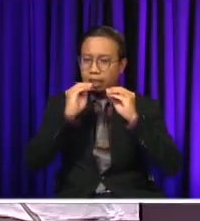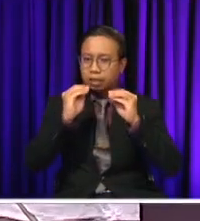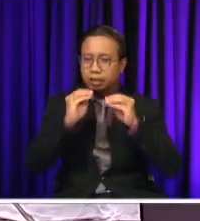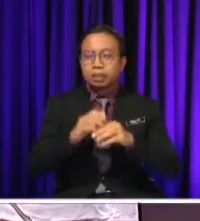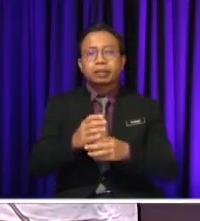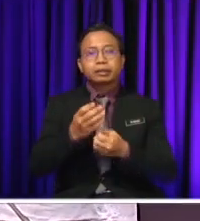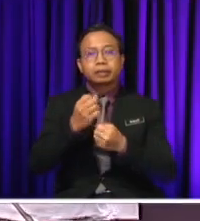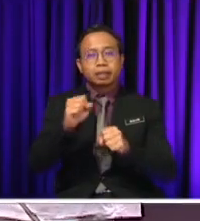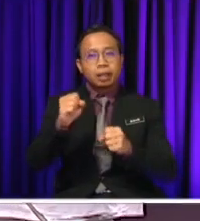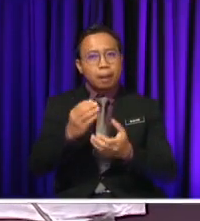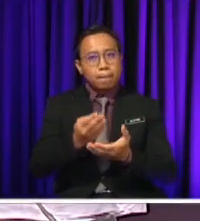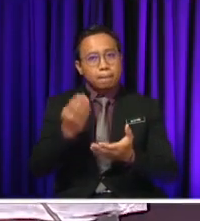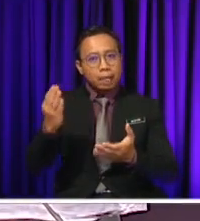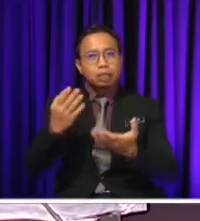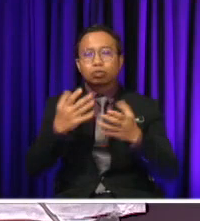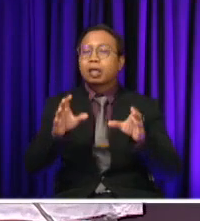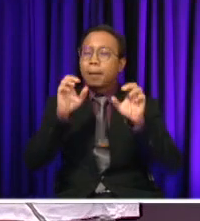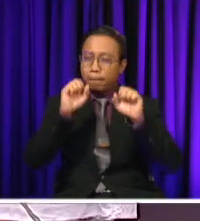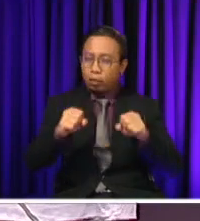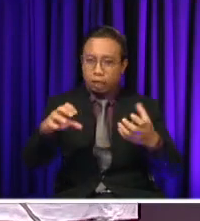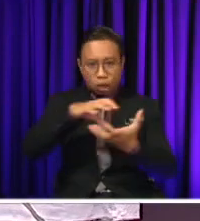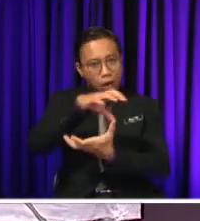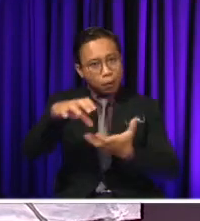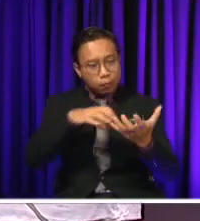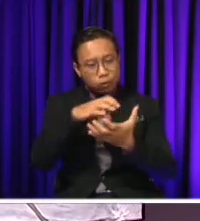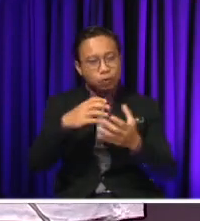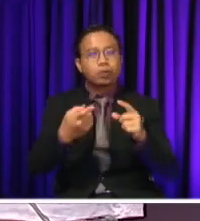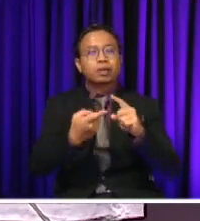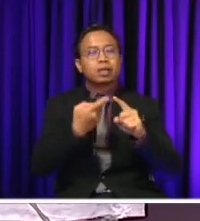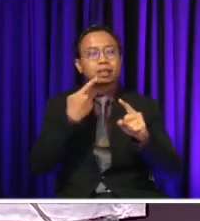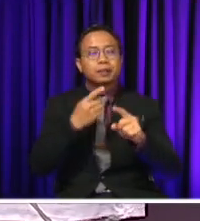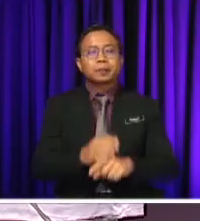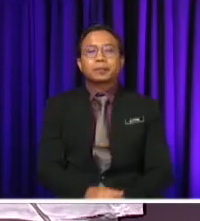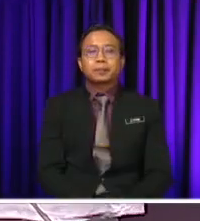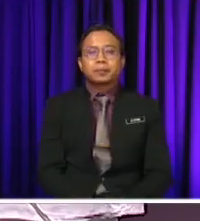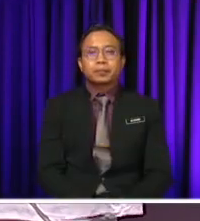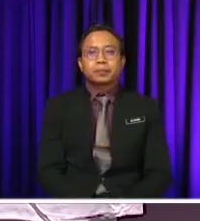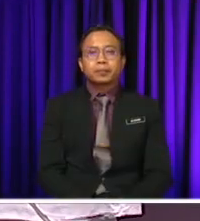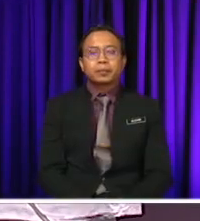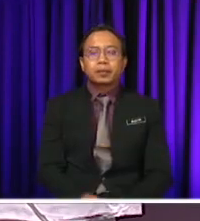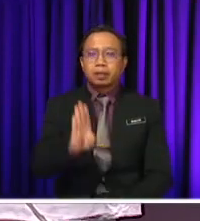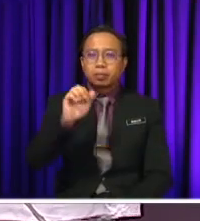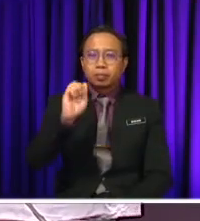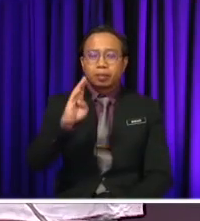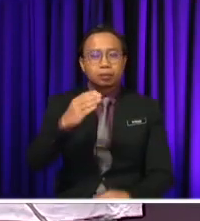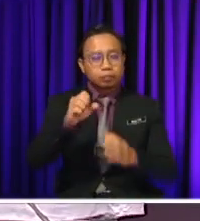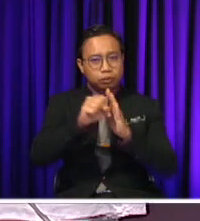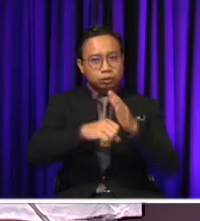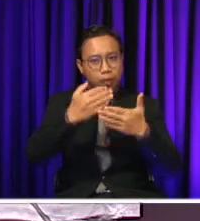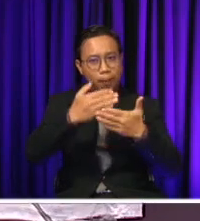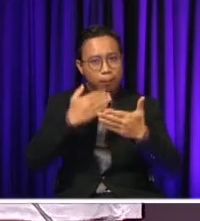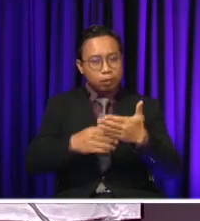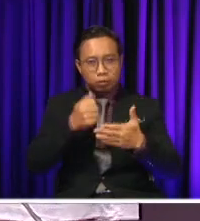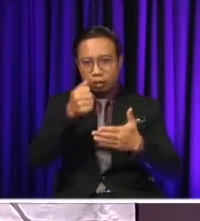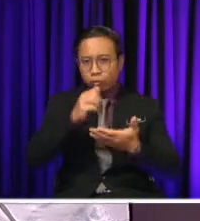Oke kamu udah boleh menggabung jalin kan daripada bab-bab yang sebelum ini yang kamu